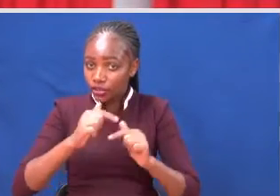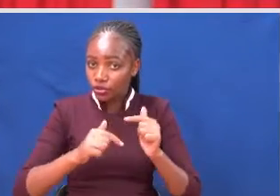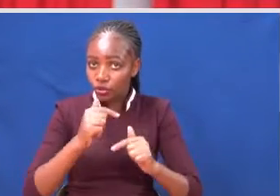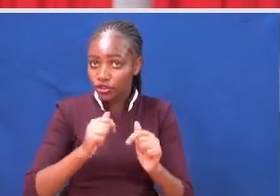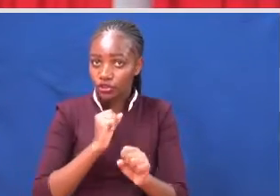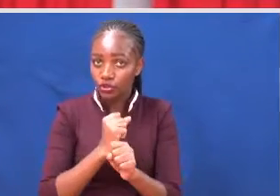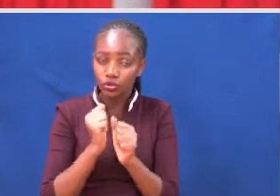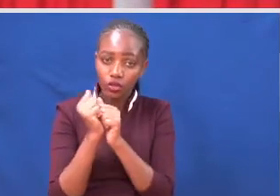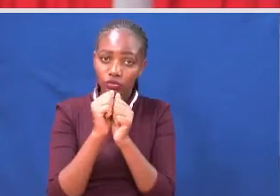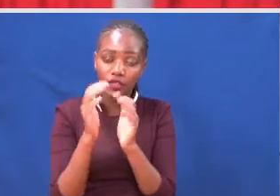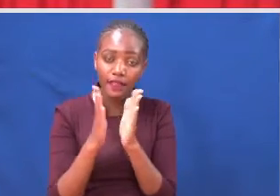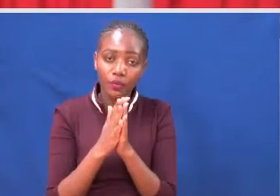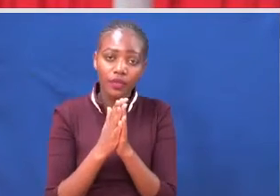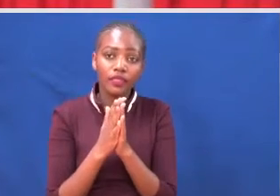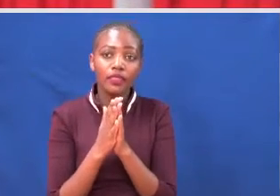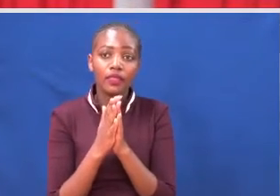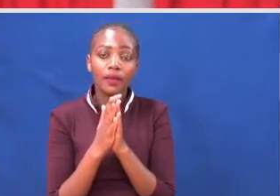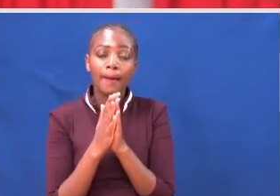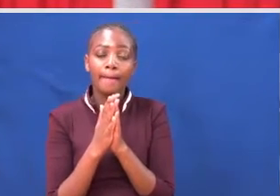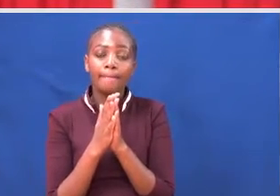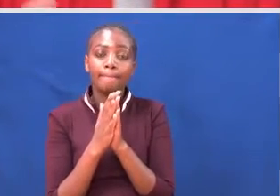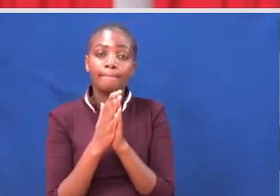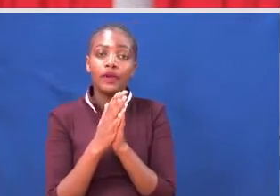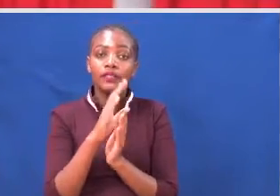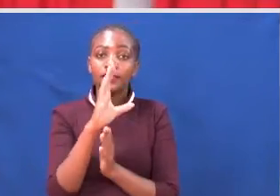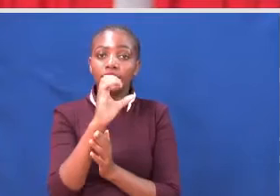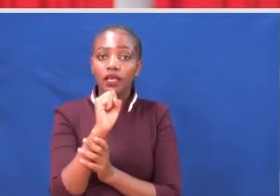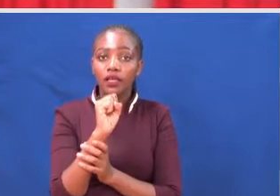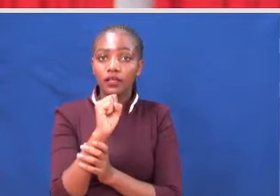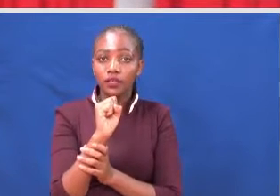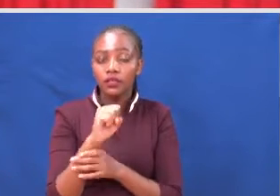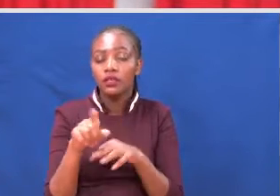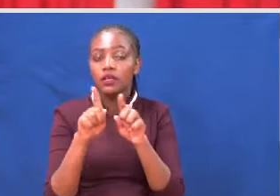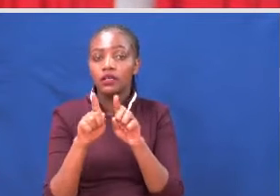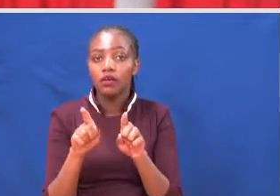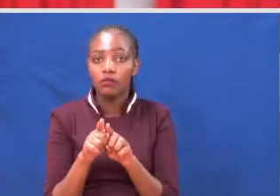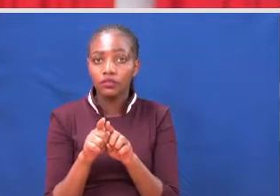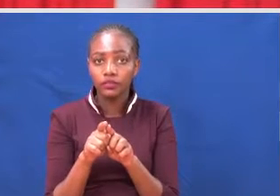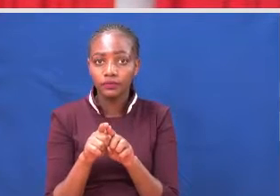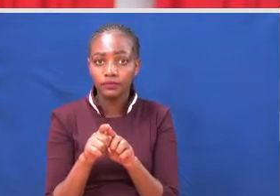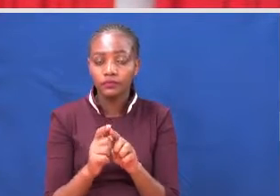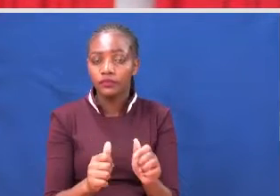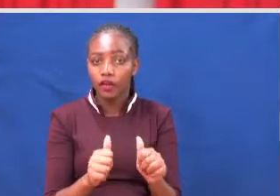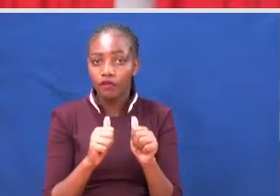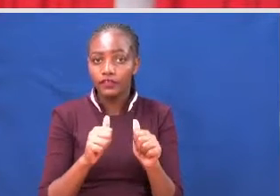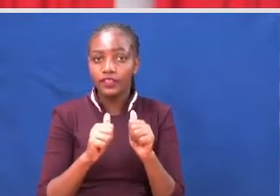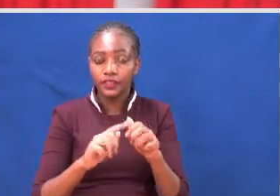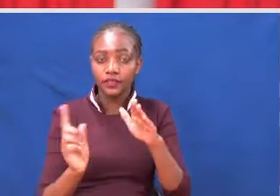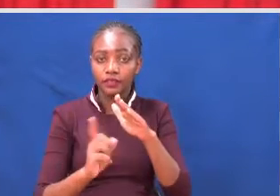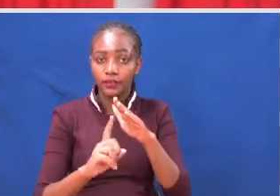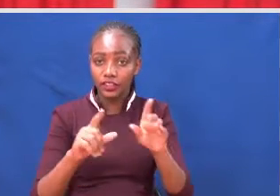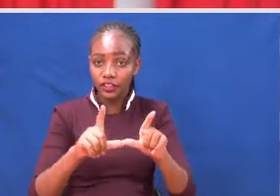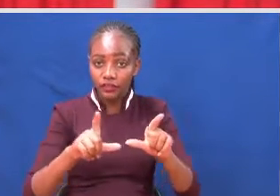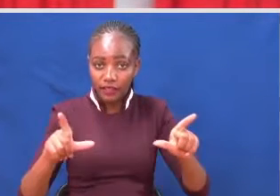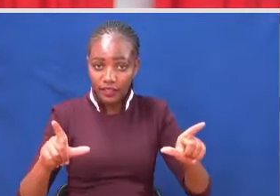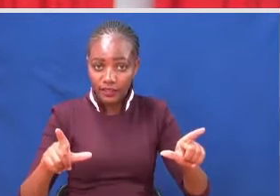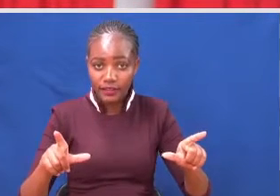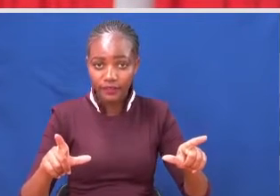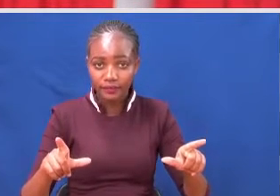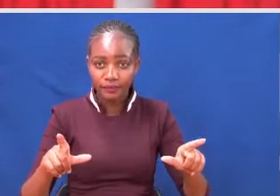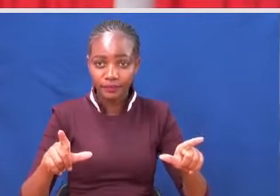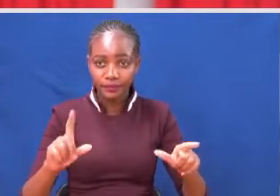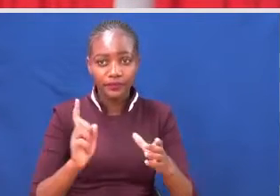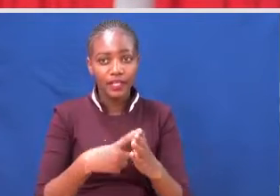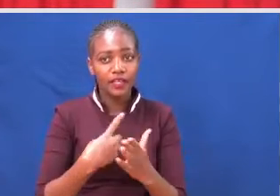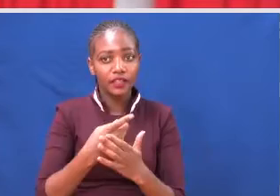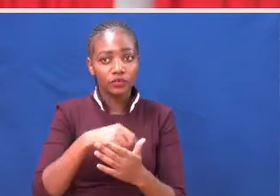2013. Rida kwa Karunei na maofisa wa wizara ya ardhi,